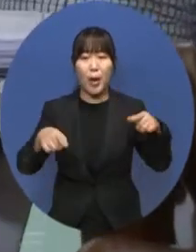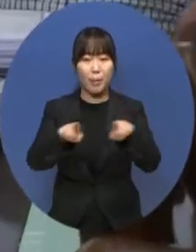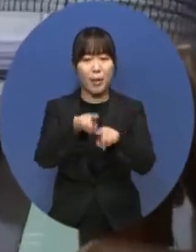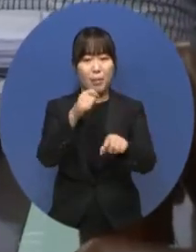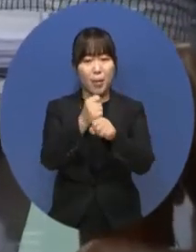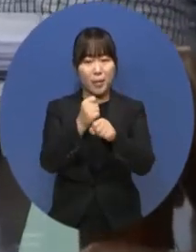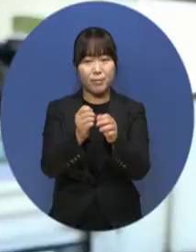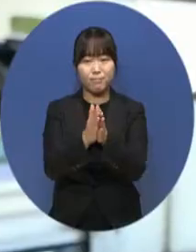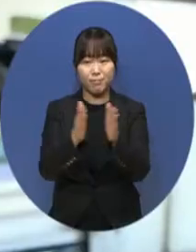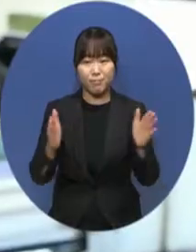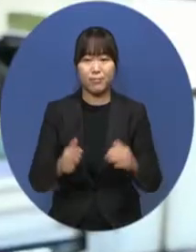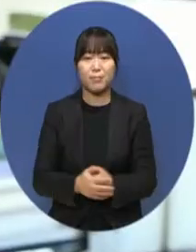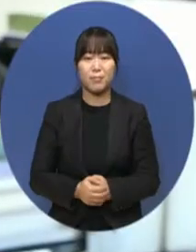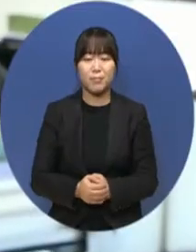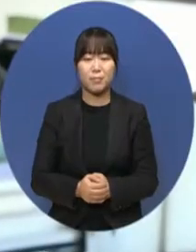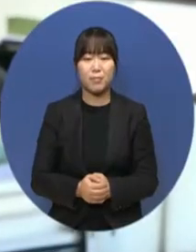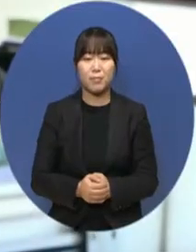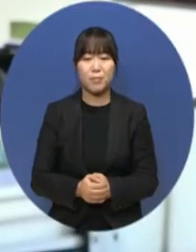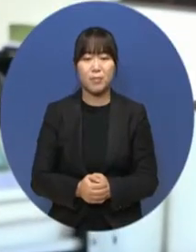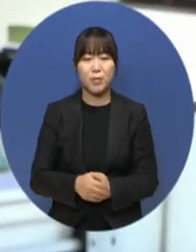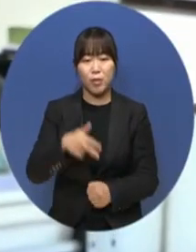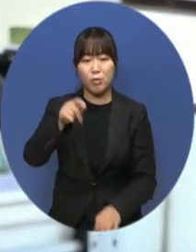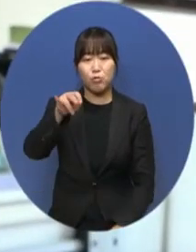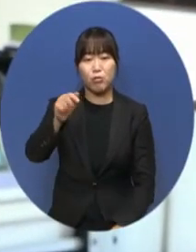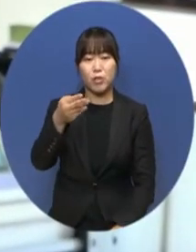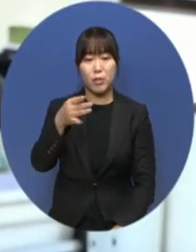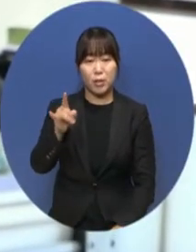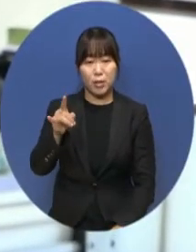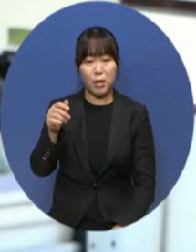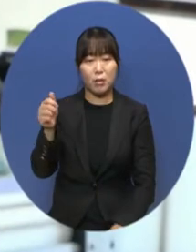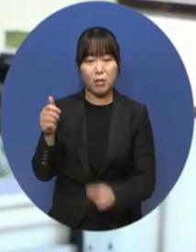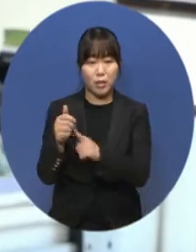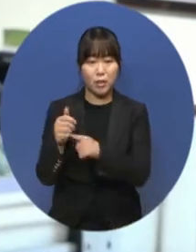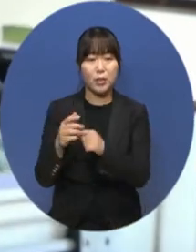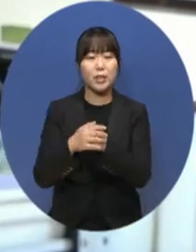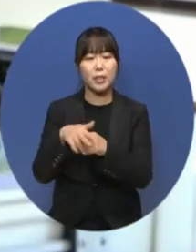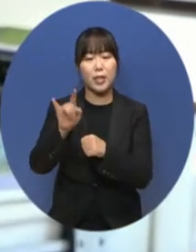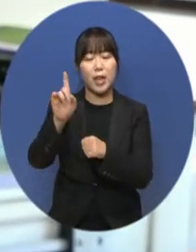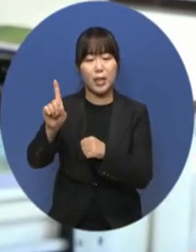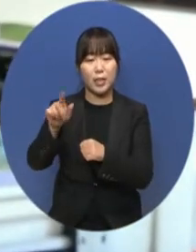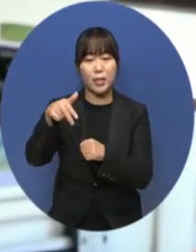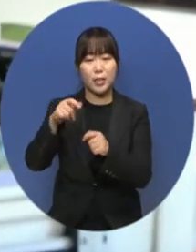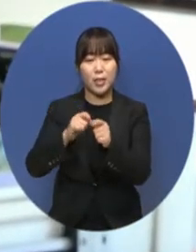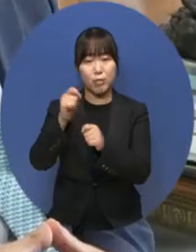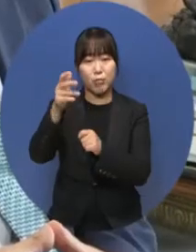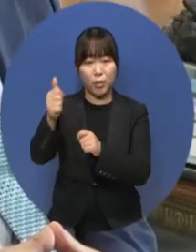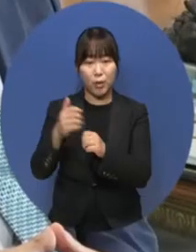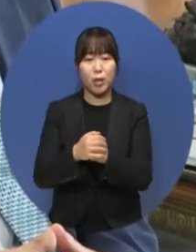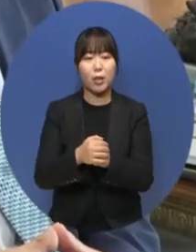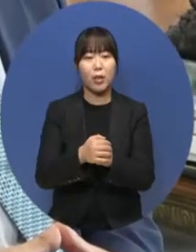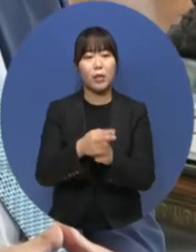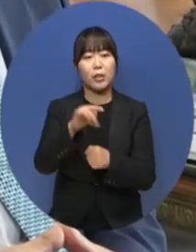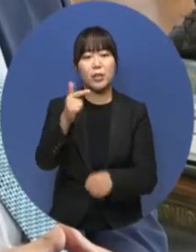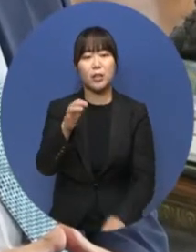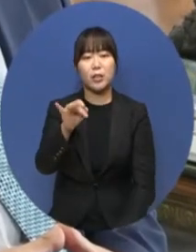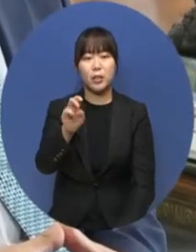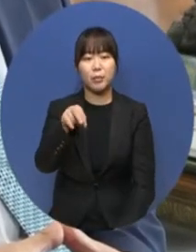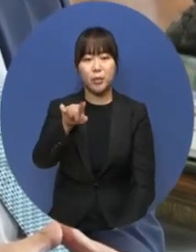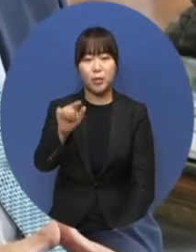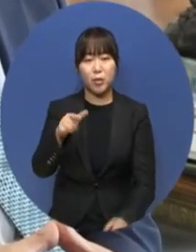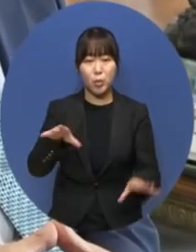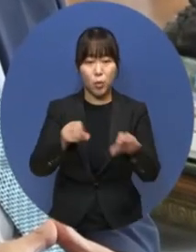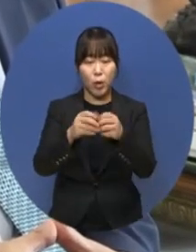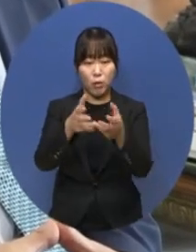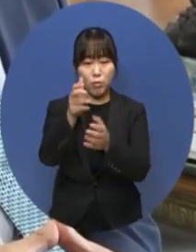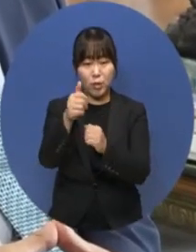제작에 돌입합니다. 주진태 신한국가정연합회 제1지구 지구장과 신인삼 총괄국장,